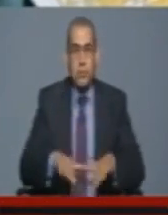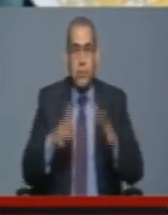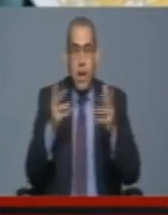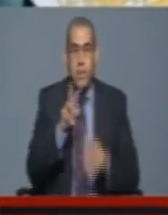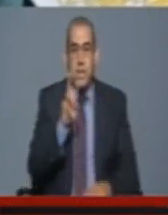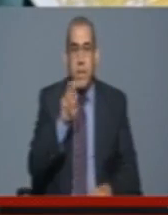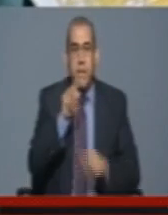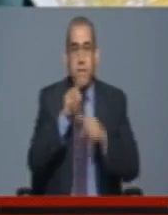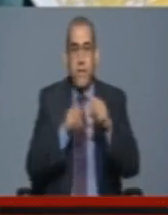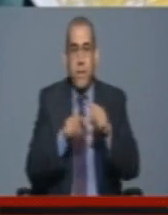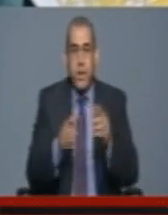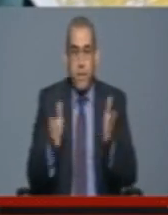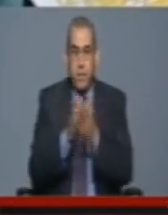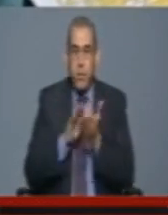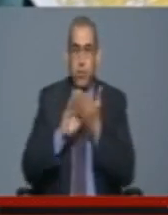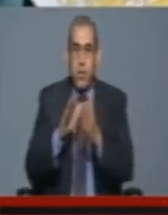من إجمالي المساعدات.